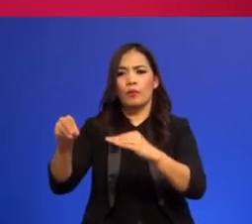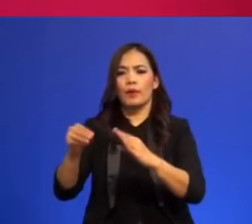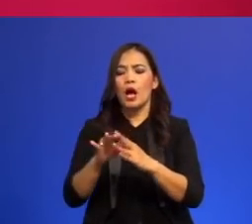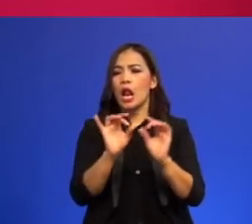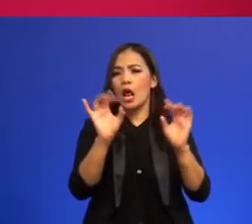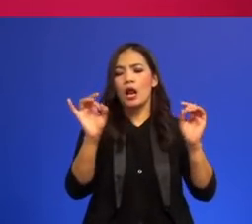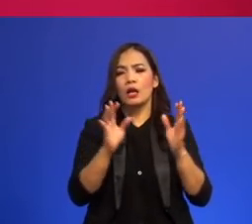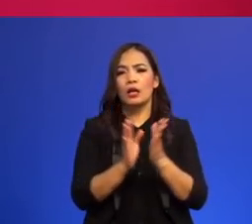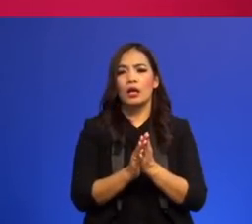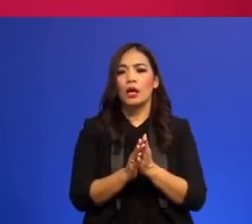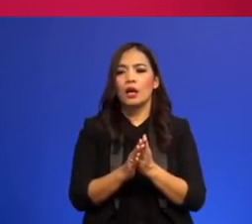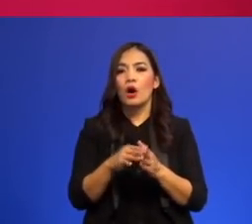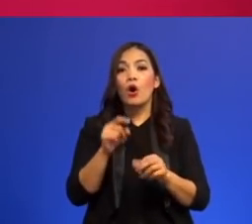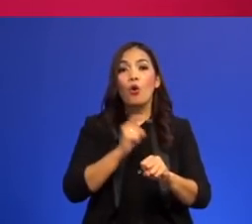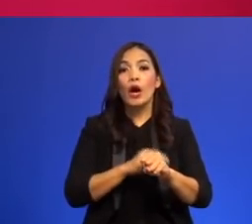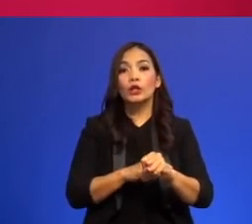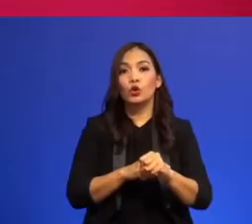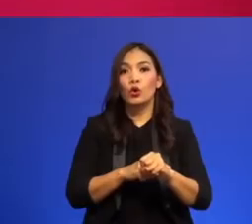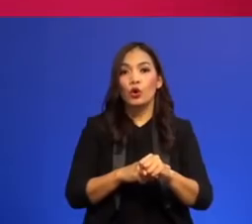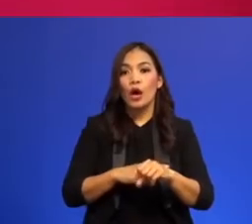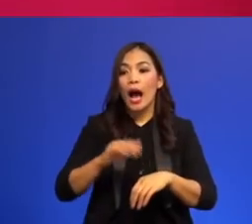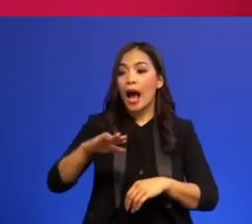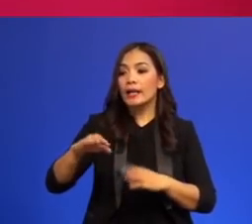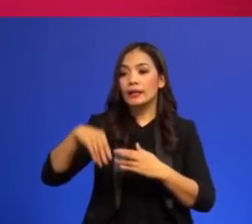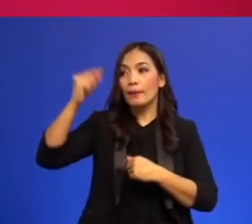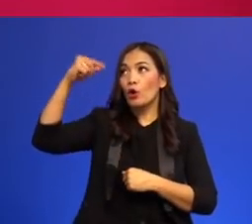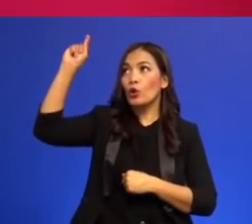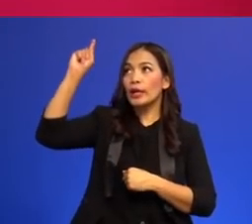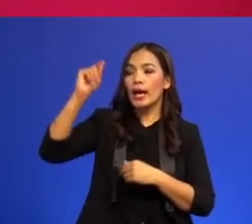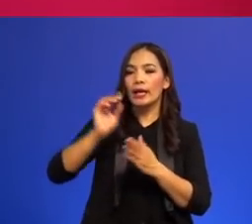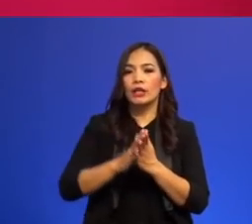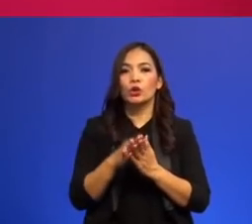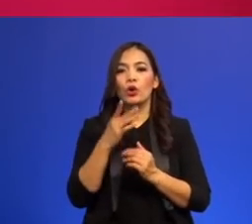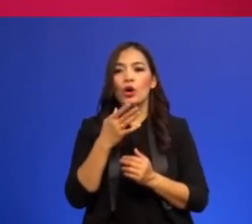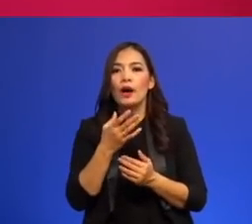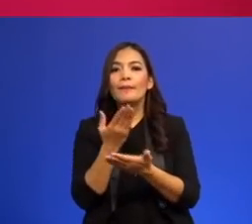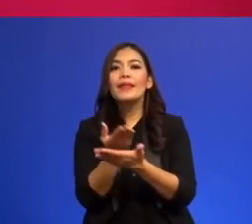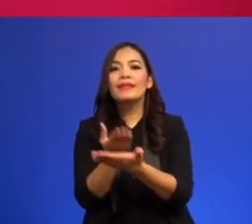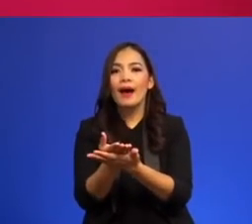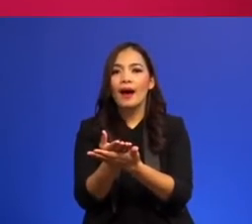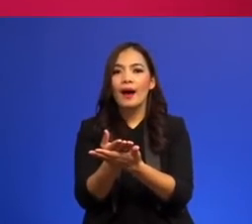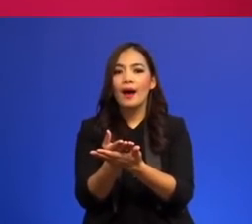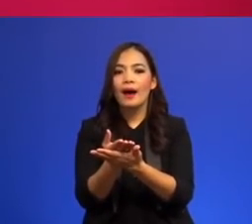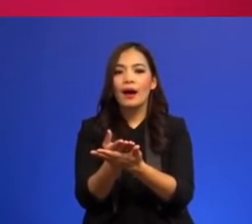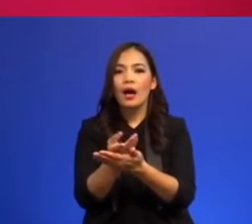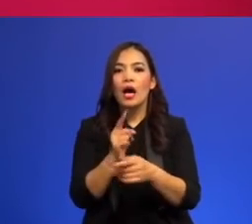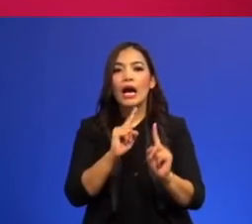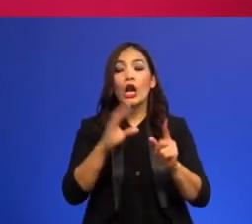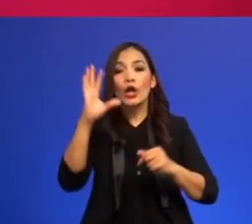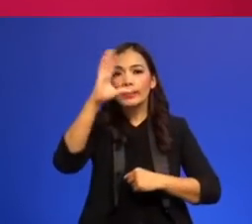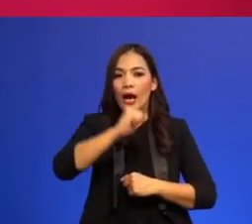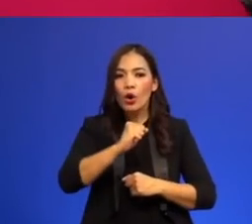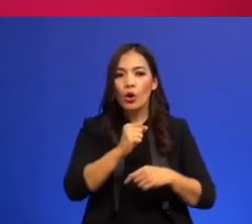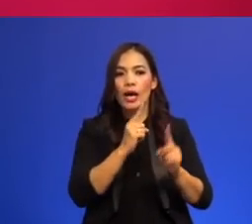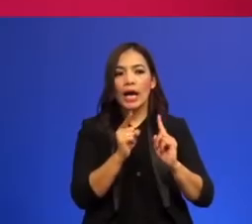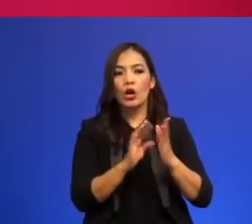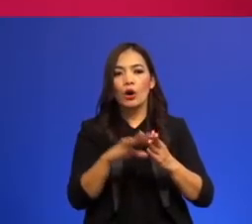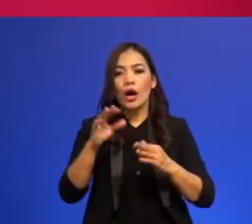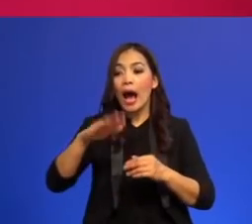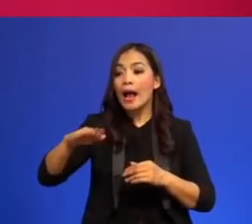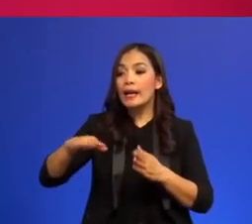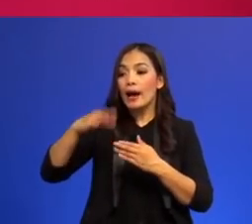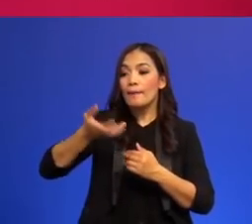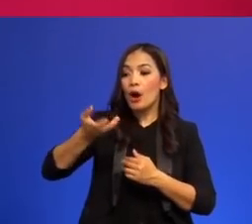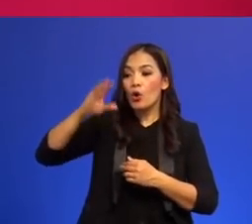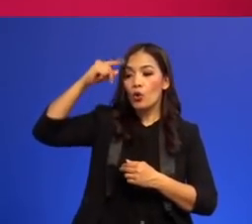Ini ponakanmu mau kuliah. Loh. Nah kalau kamu tahu dia mau kuliah, kamu kenapa sih beli barang itu? Kenapa sih kamu jalan-jalan ke